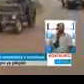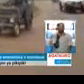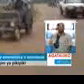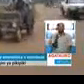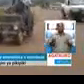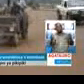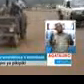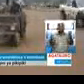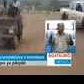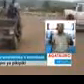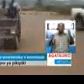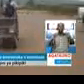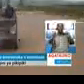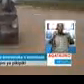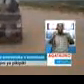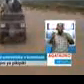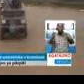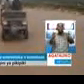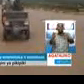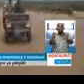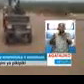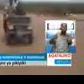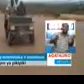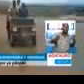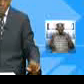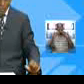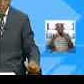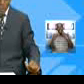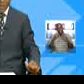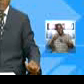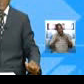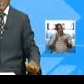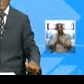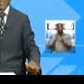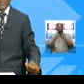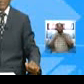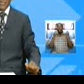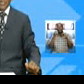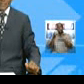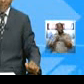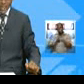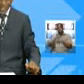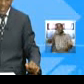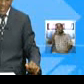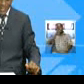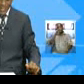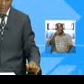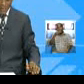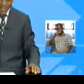Abdu Muwonge yakusakidde eggulire lino okulola okere kizibwani. Omusumba we Masaka John Baptist